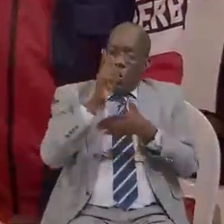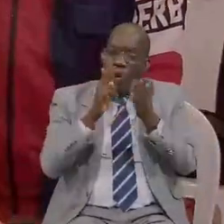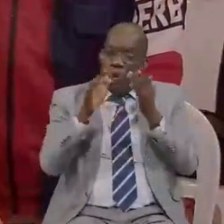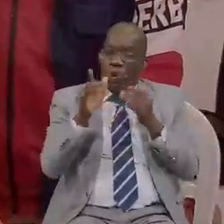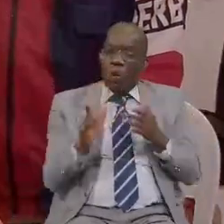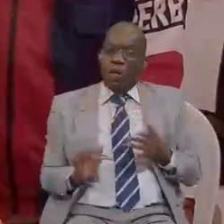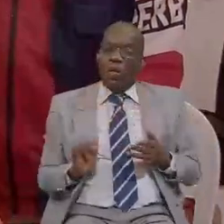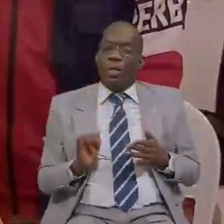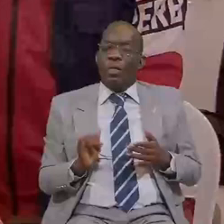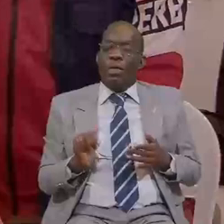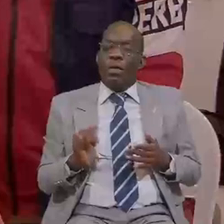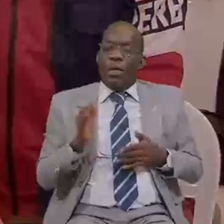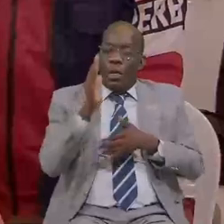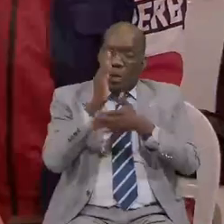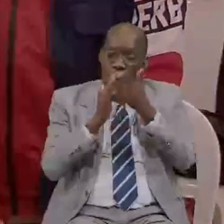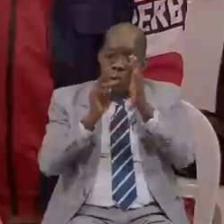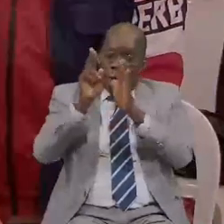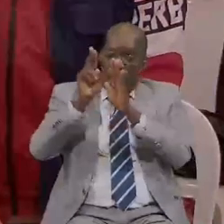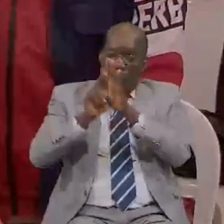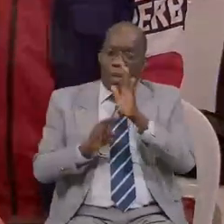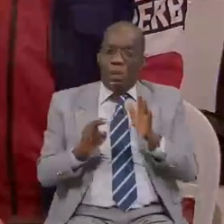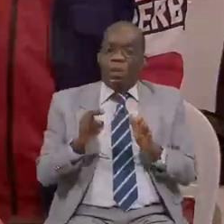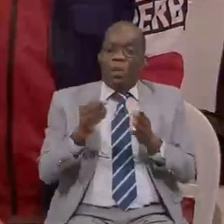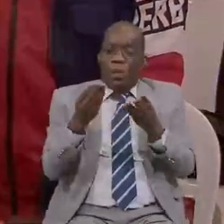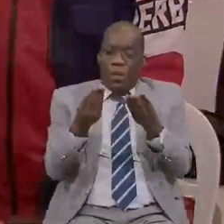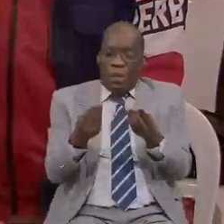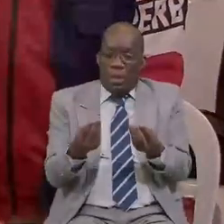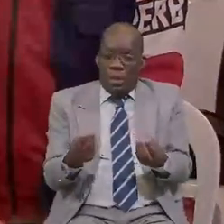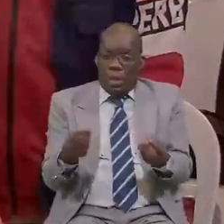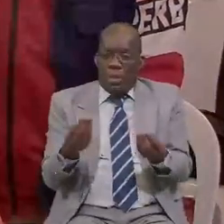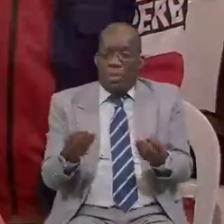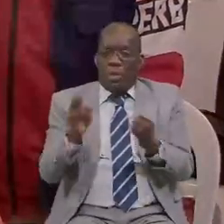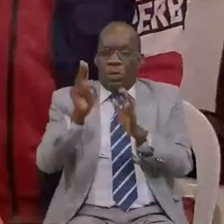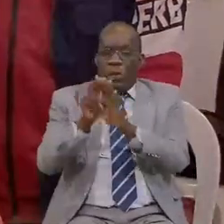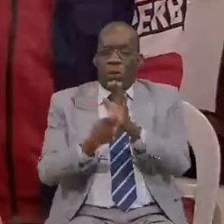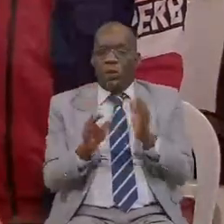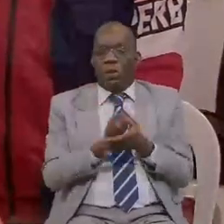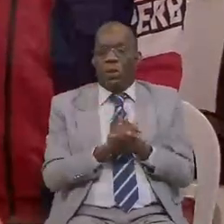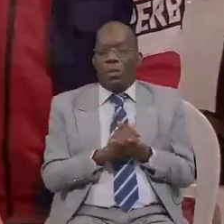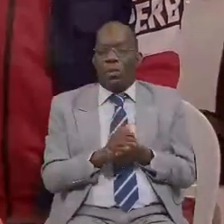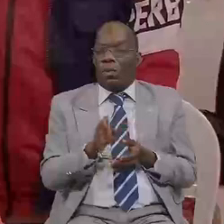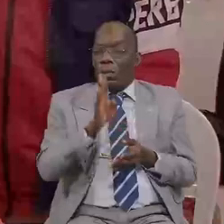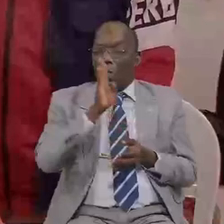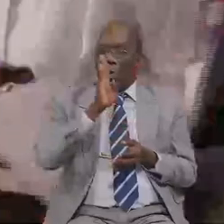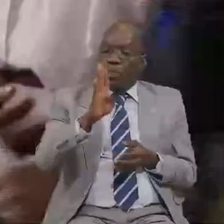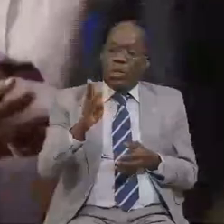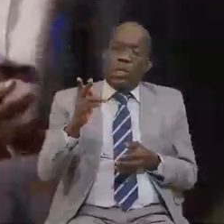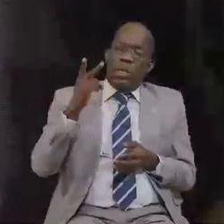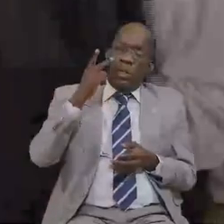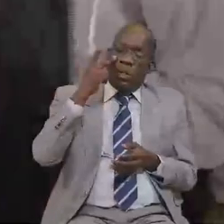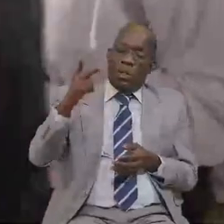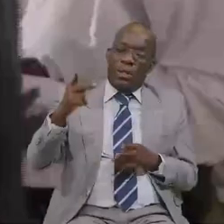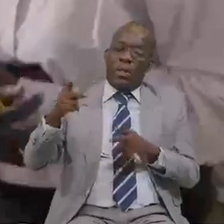Que sa douceur, son humilité, sa gentillesse soient visibles,